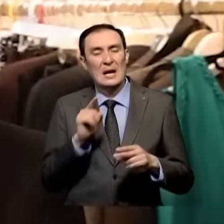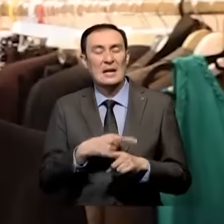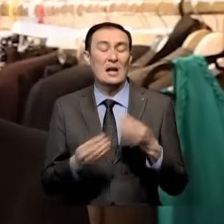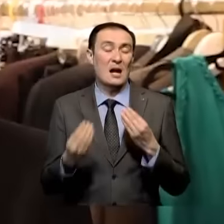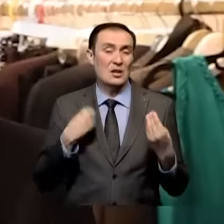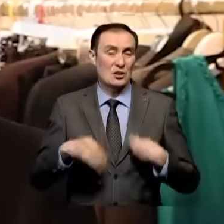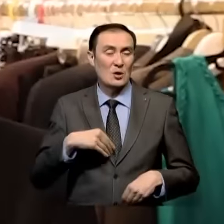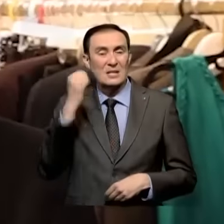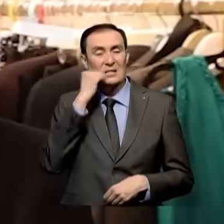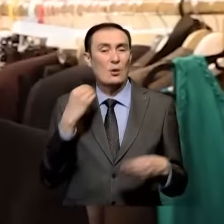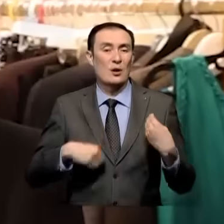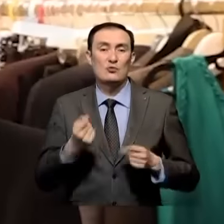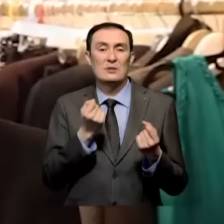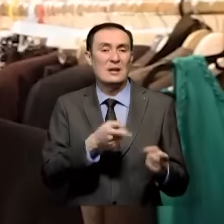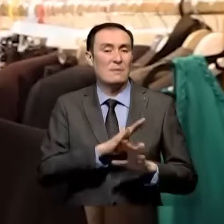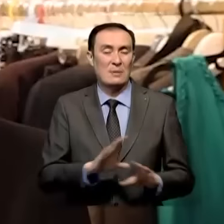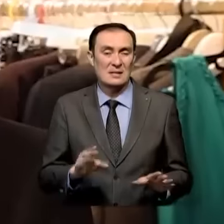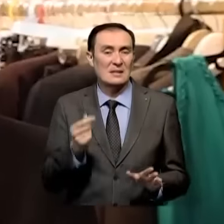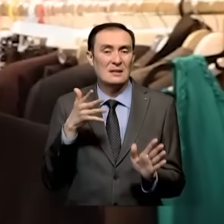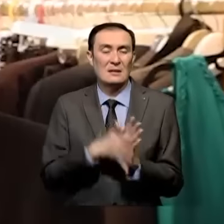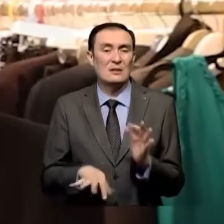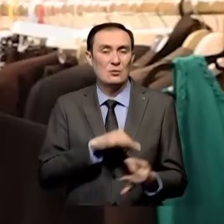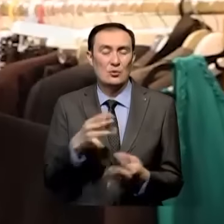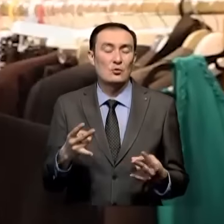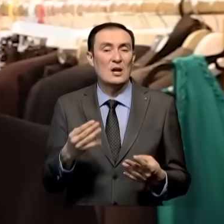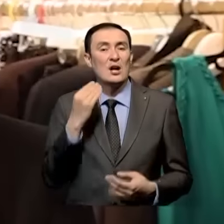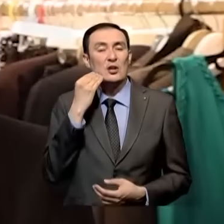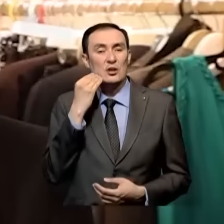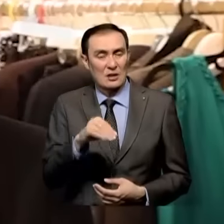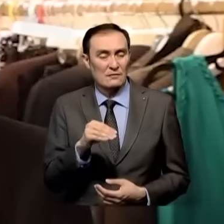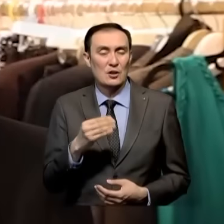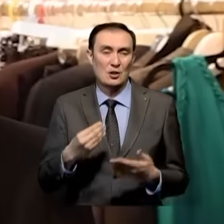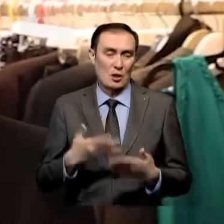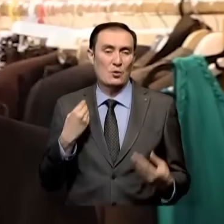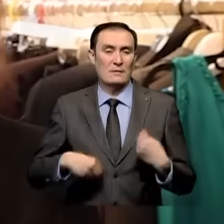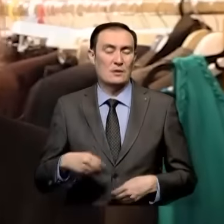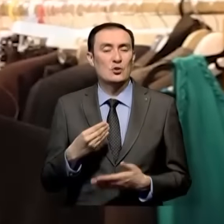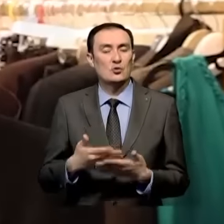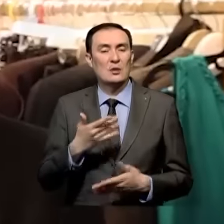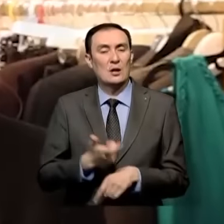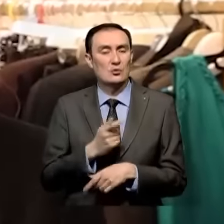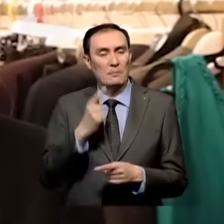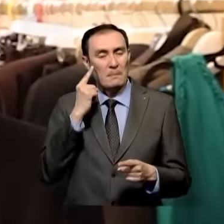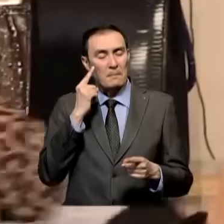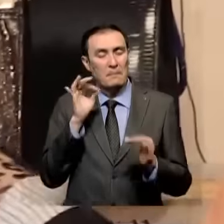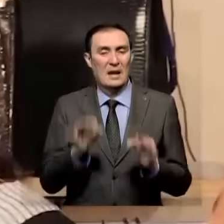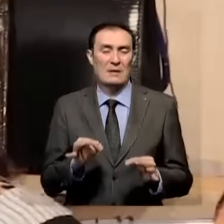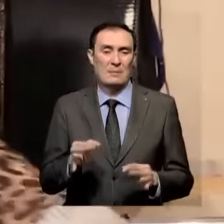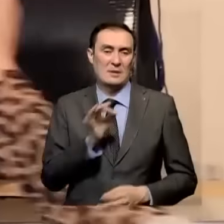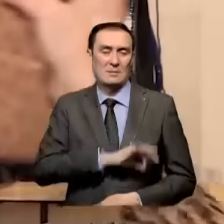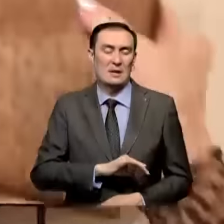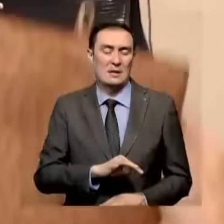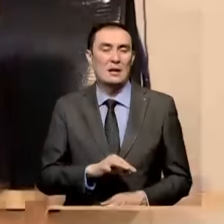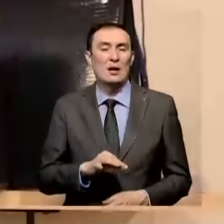одежды. Старую одежду не выкидывать и не транжирить. Носить дорогое, но качественное. Французы очень ценят осознанное потребление.